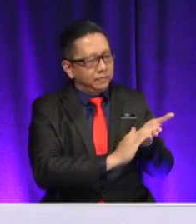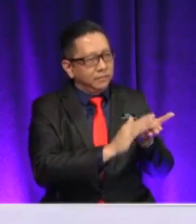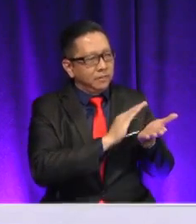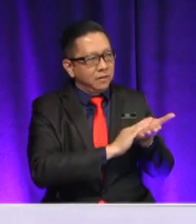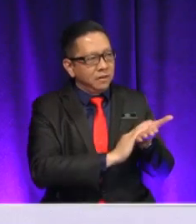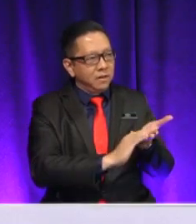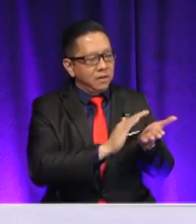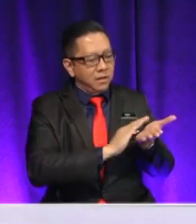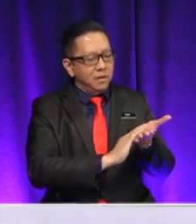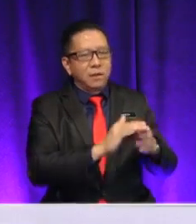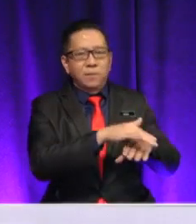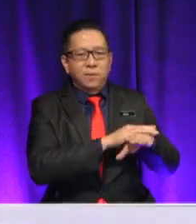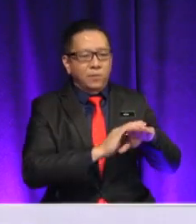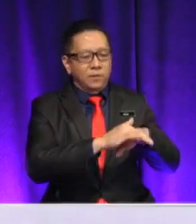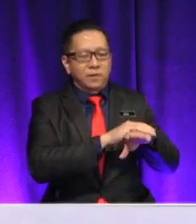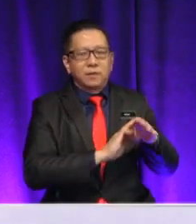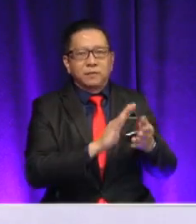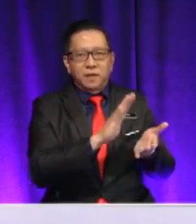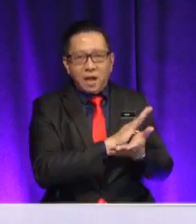permukaan kertas